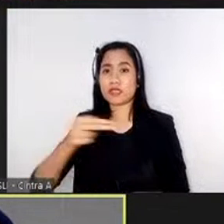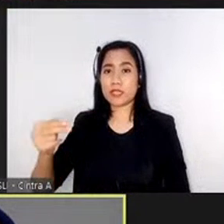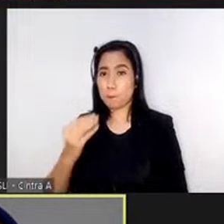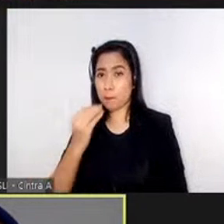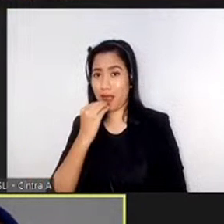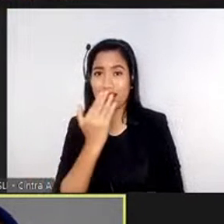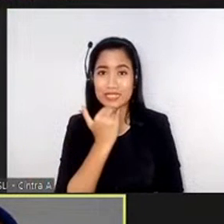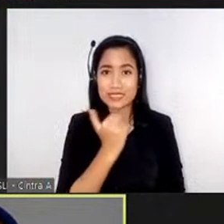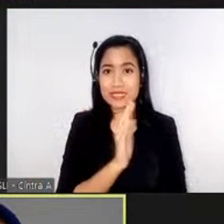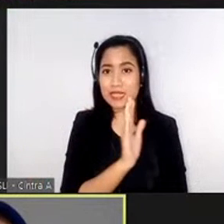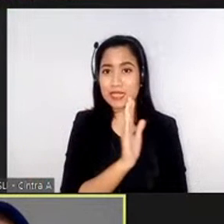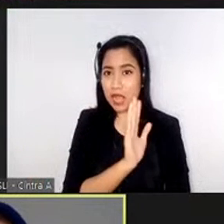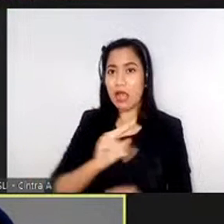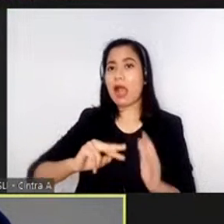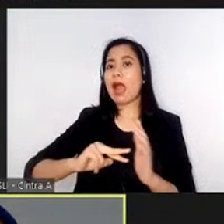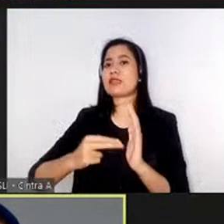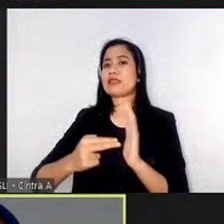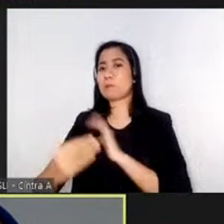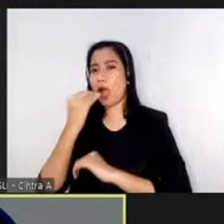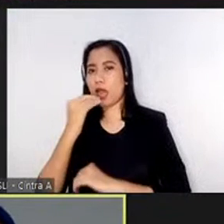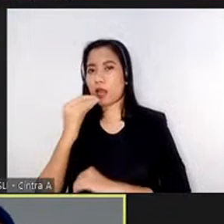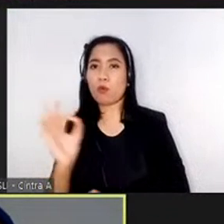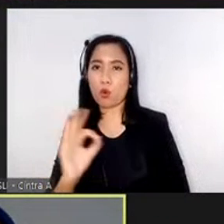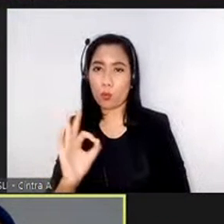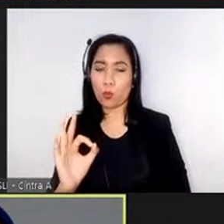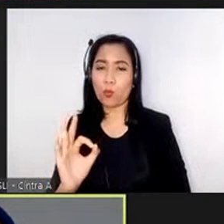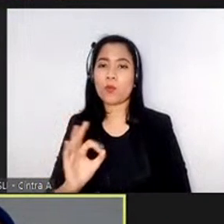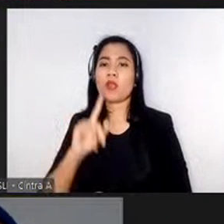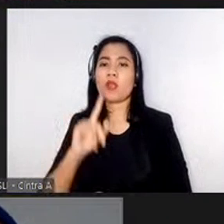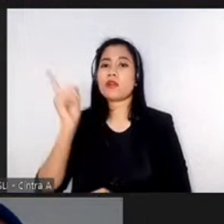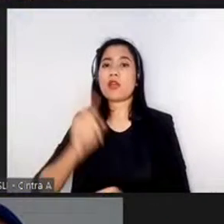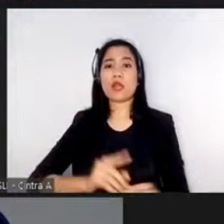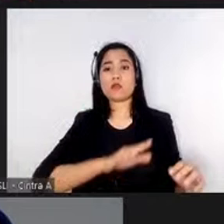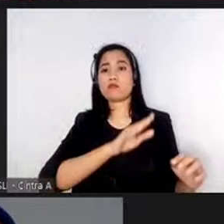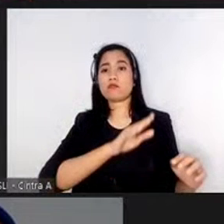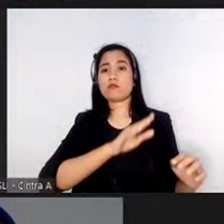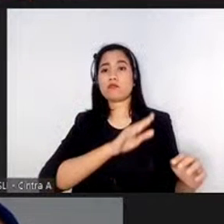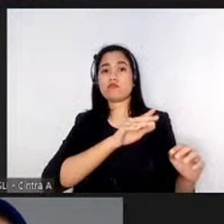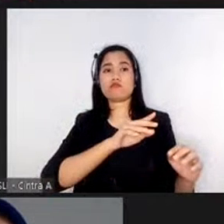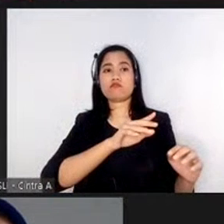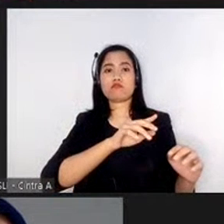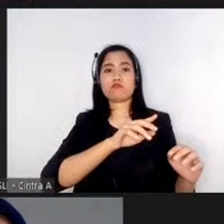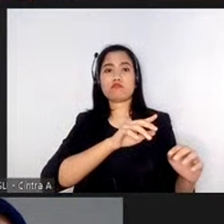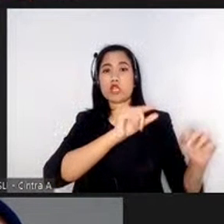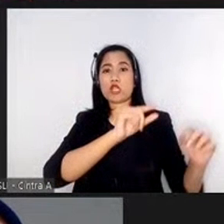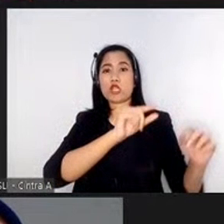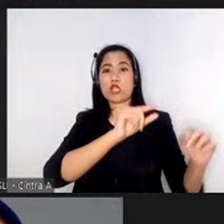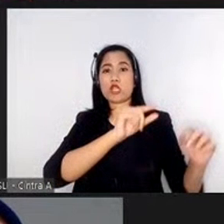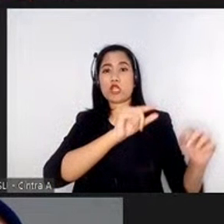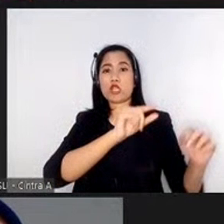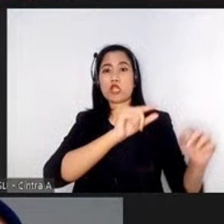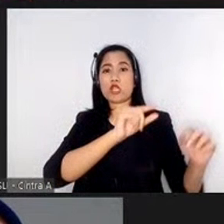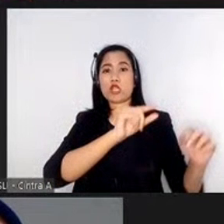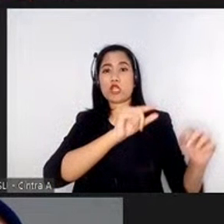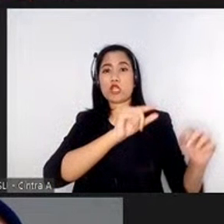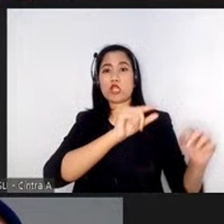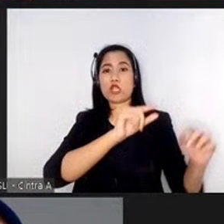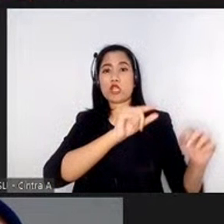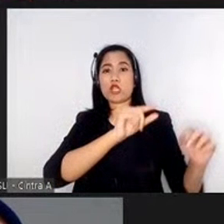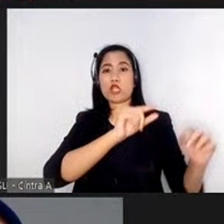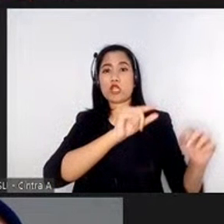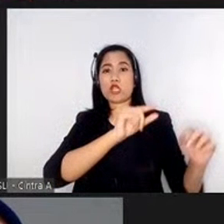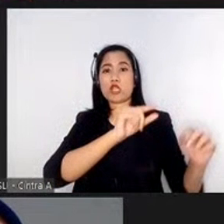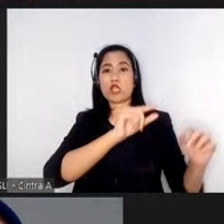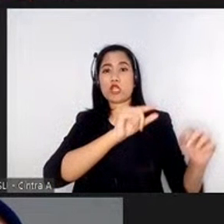Ee dari hulu ke hilir itu banyak sekali yang terlibat dari Sumatera sampai Papua namun sayangnya pengelolaannya terpusat eh